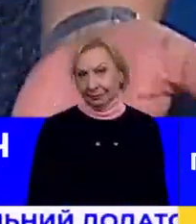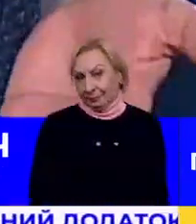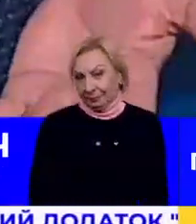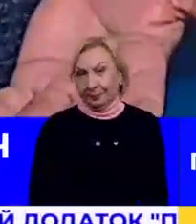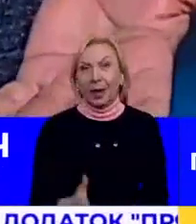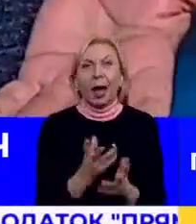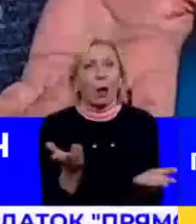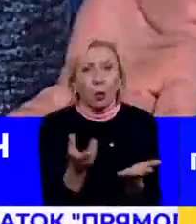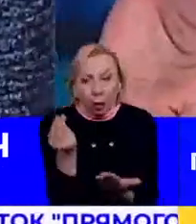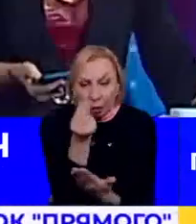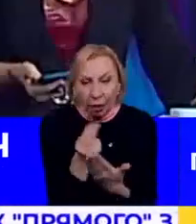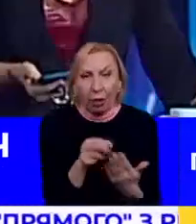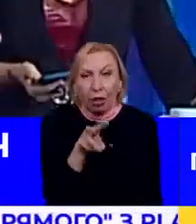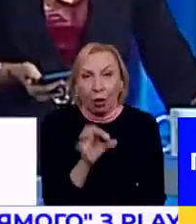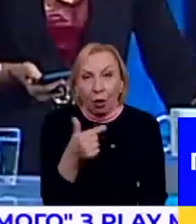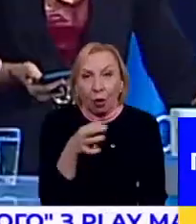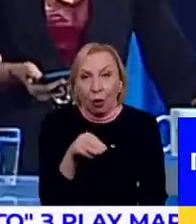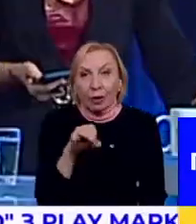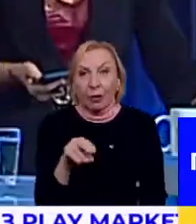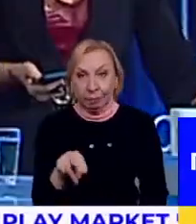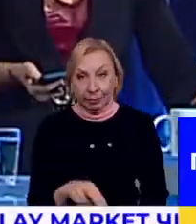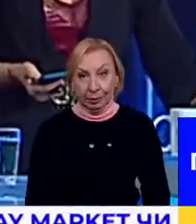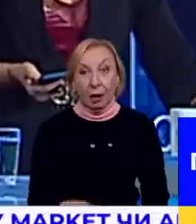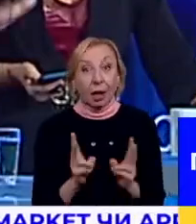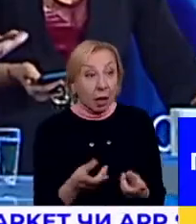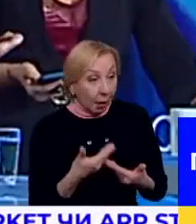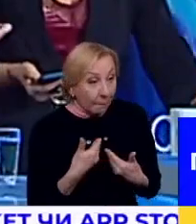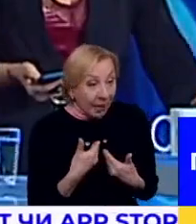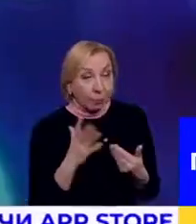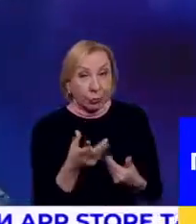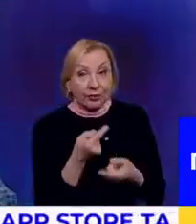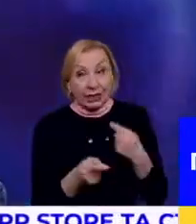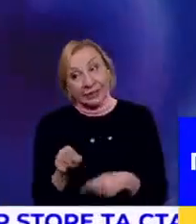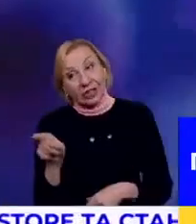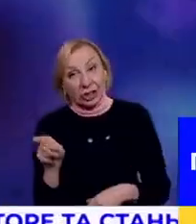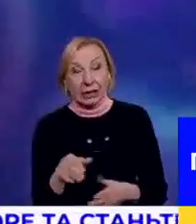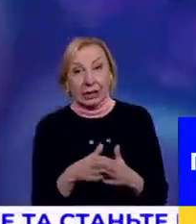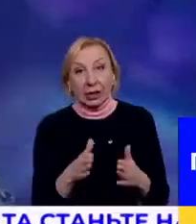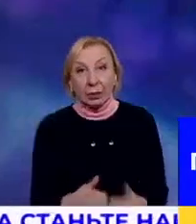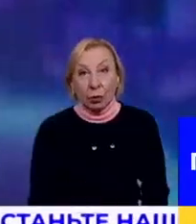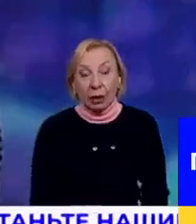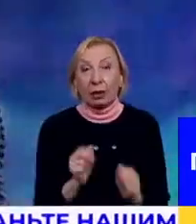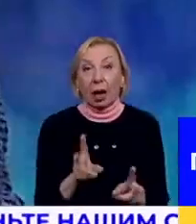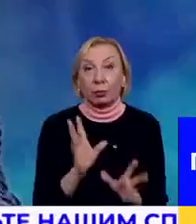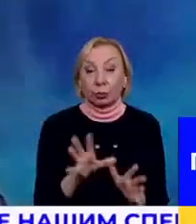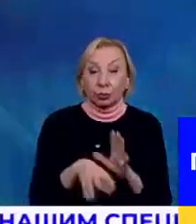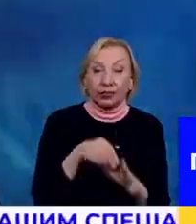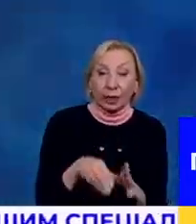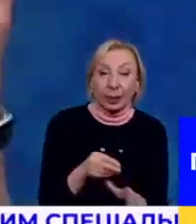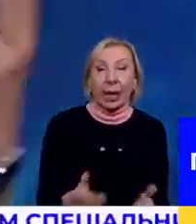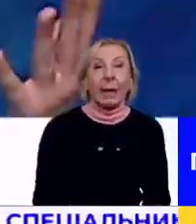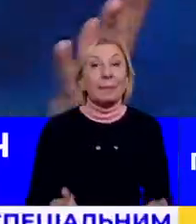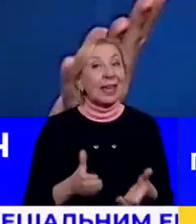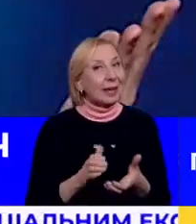Ви про що? Как мы будем домой возвращаться? Как будут там проводиться выборы? Как будет проходить деоккупация? Перемирие – это